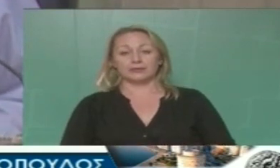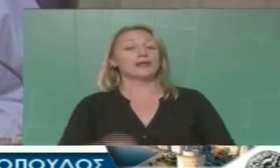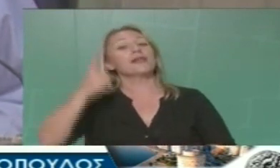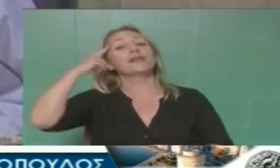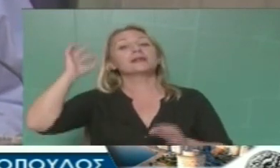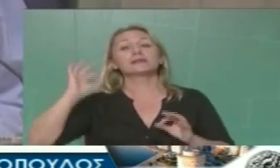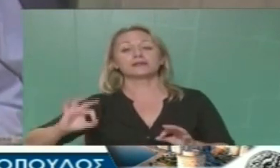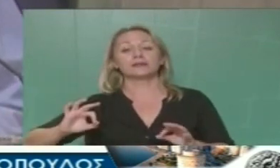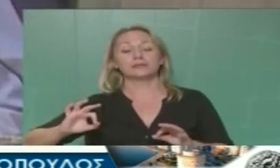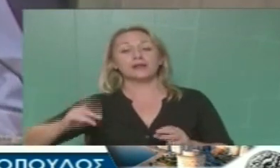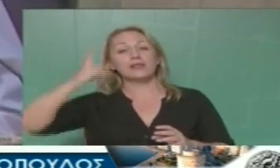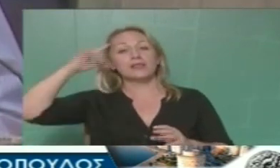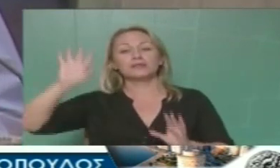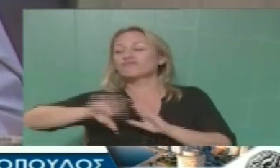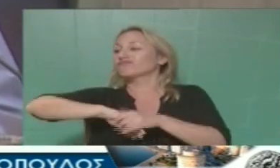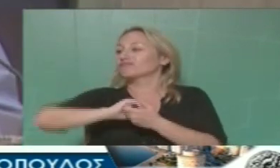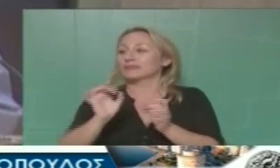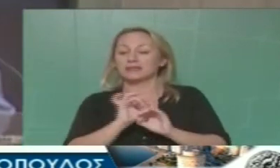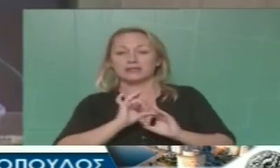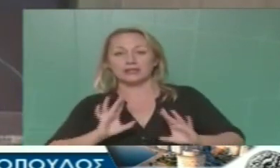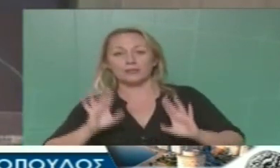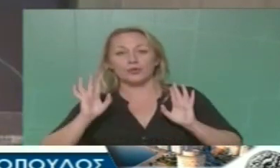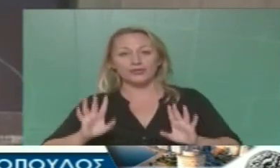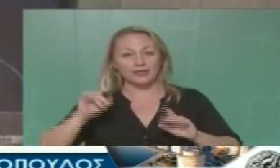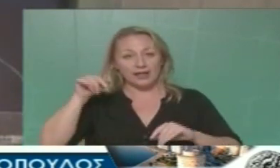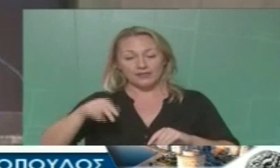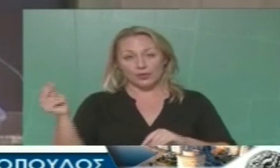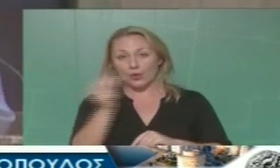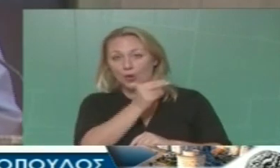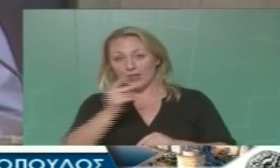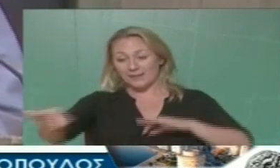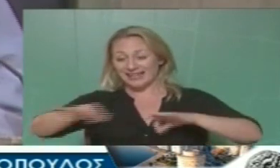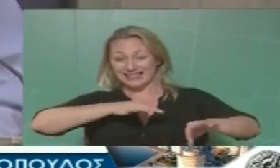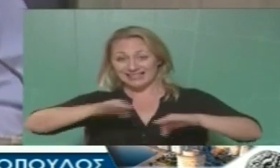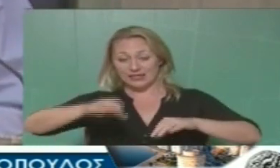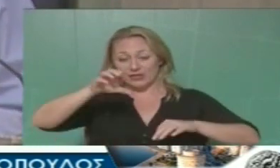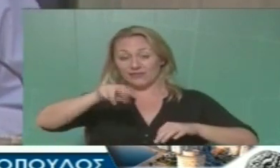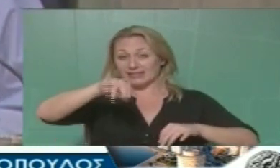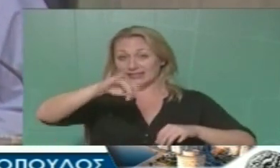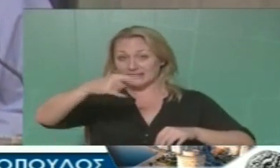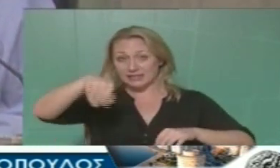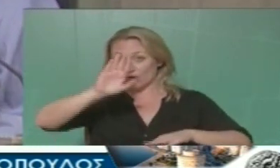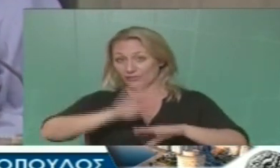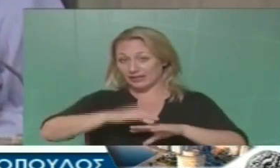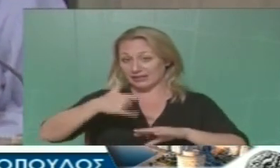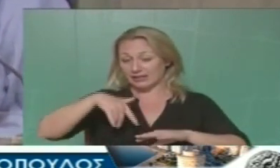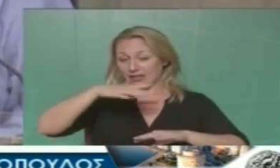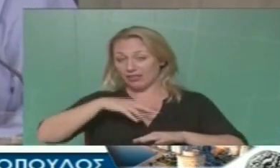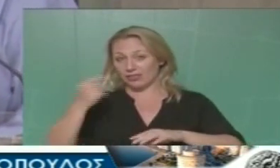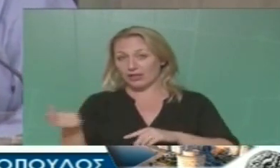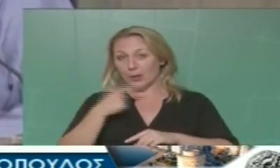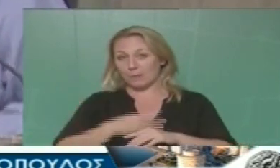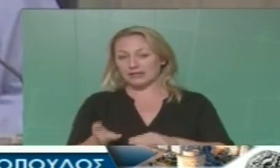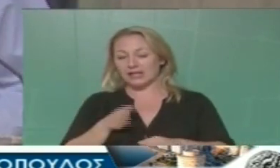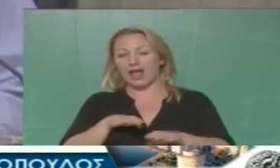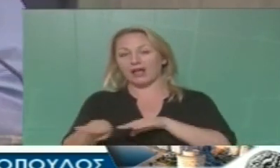ξέρουμε. Και δεν μας ενδιαφέρει καθόλου αν η υπόθεση αλλαγής σχεδίου στη Βενιζέλου οφείλεται σε εκατέρωθεν εκδικητική